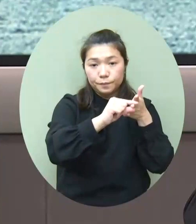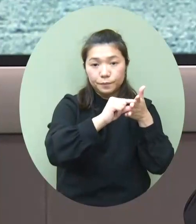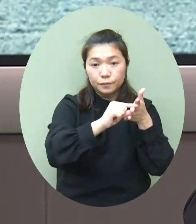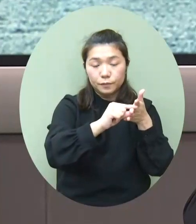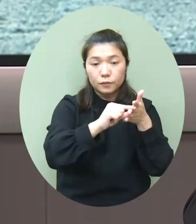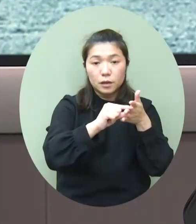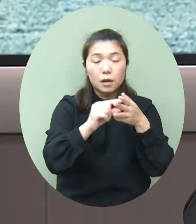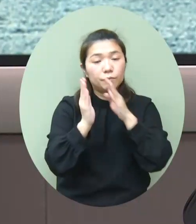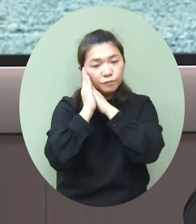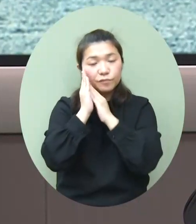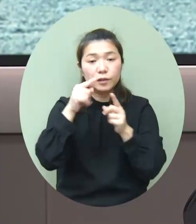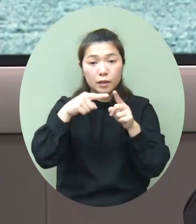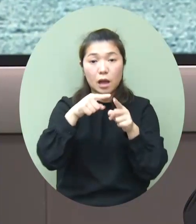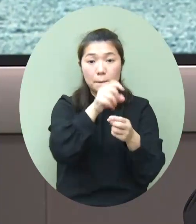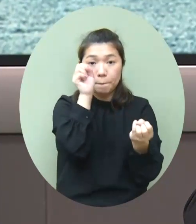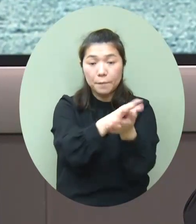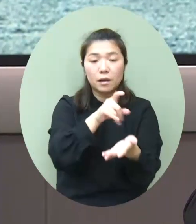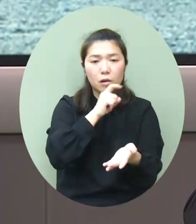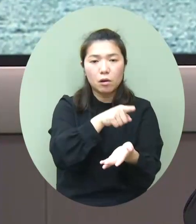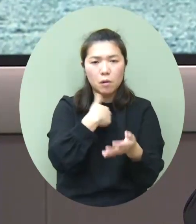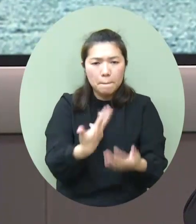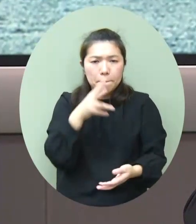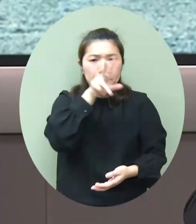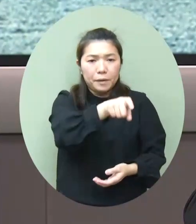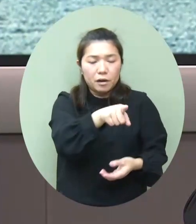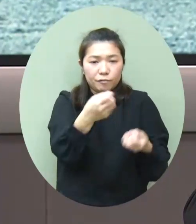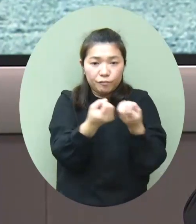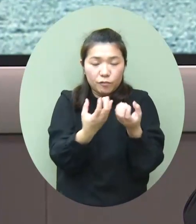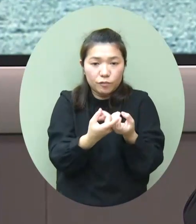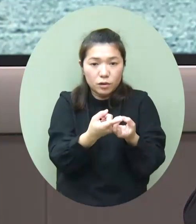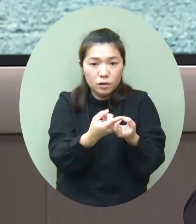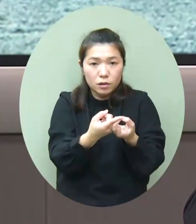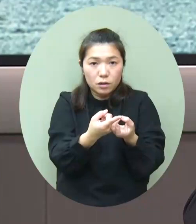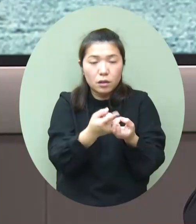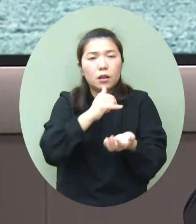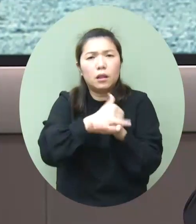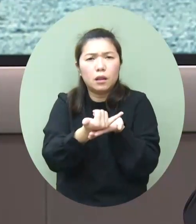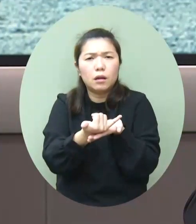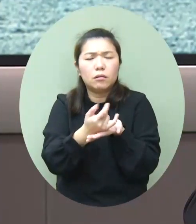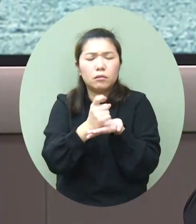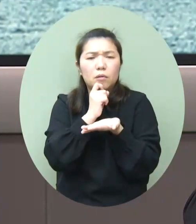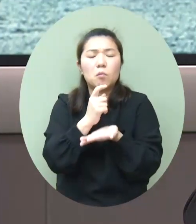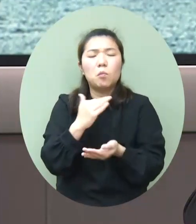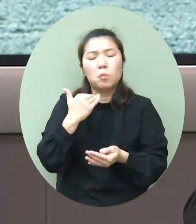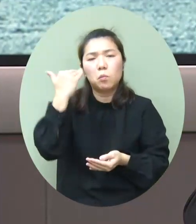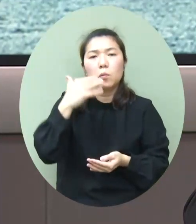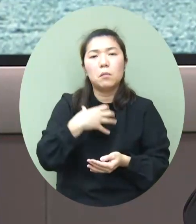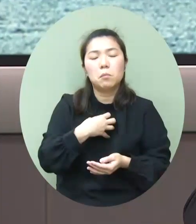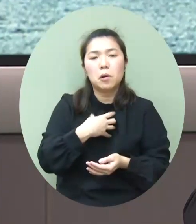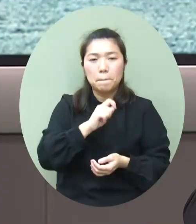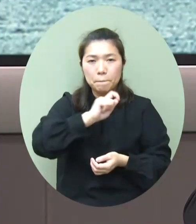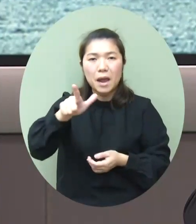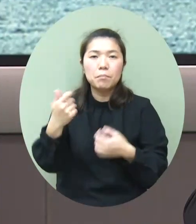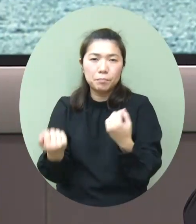为严重，院友感染了之后，我们看到出现死亡率是非常